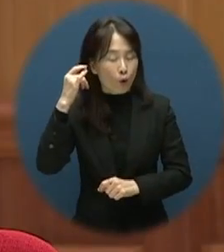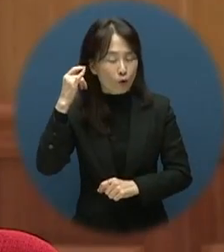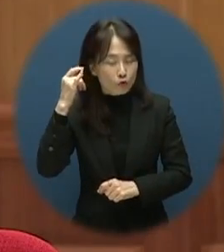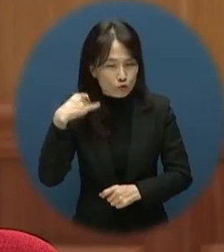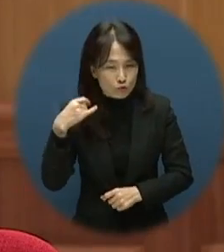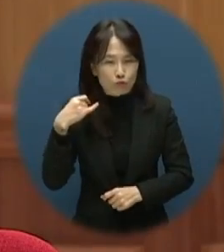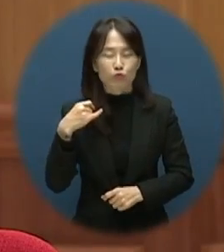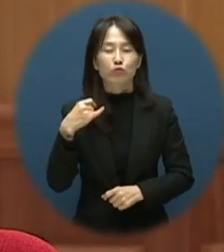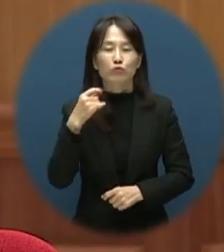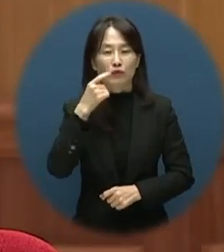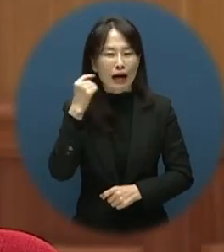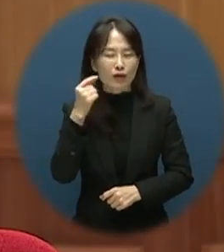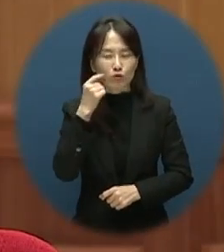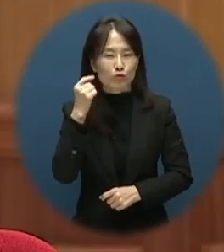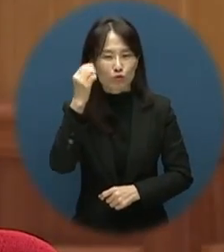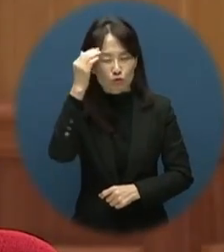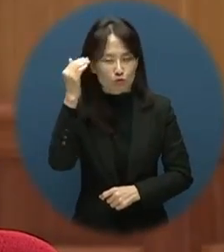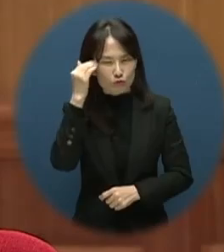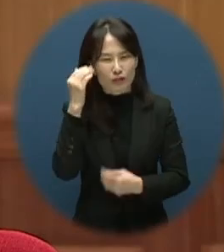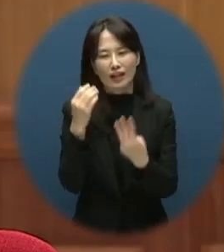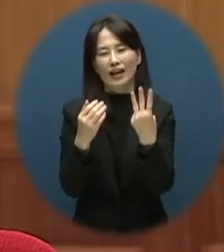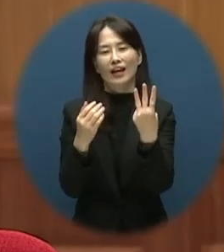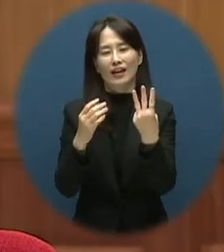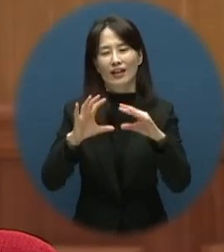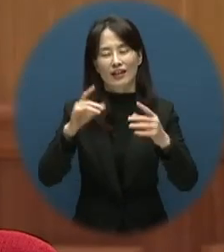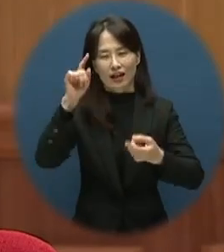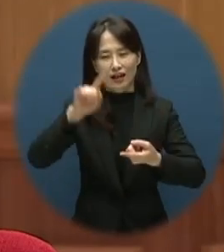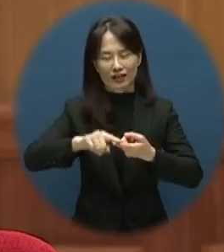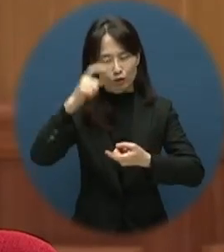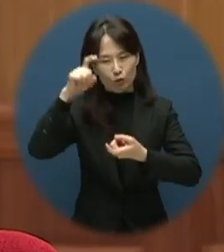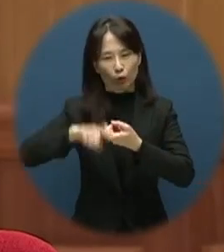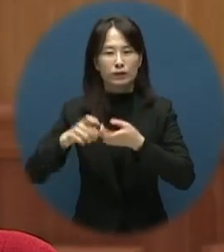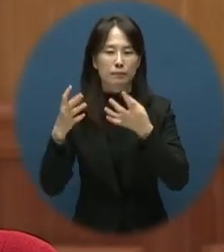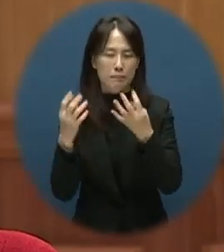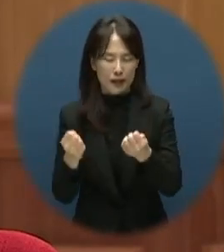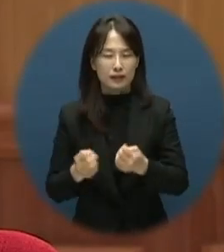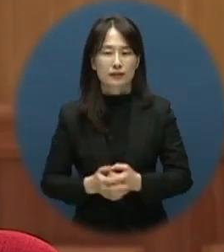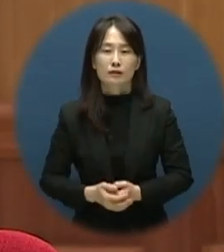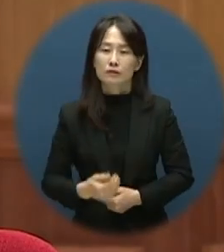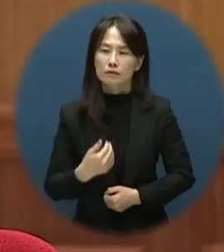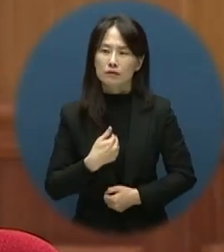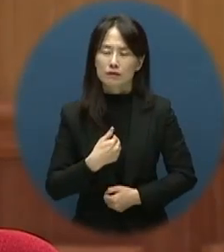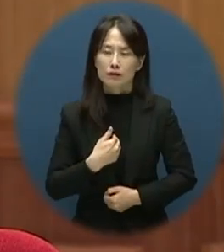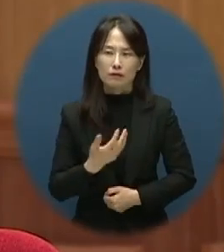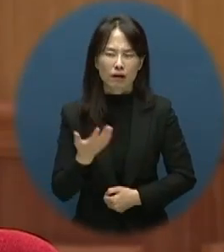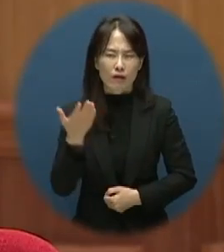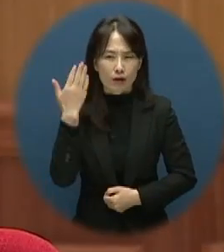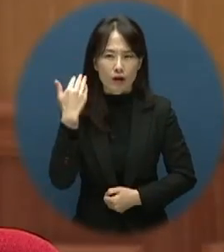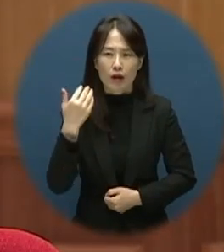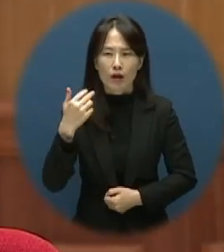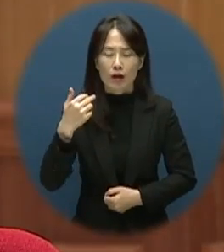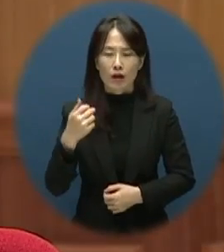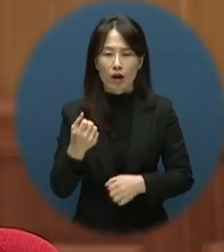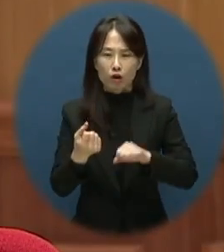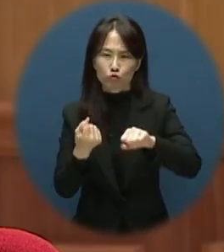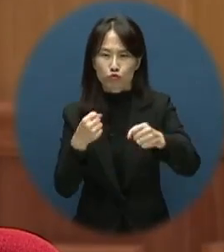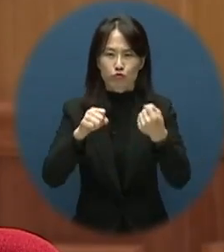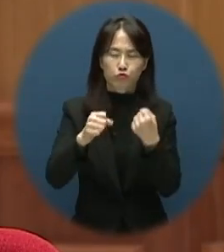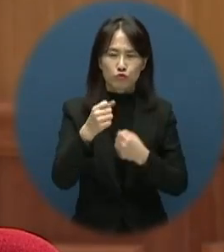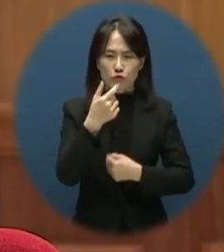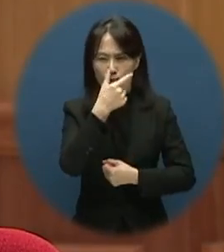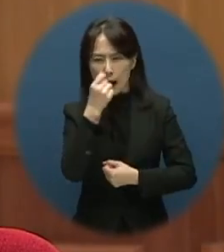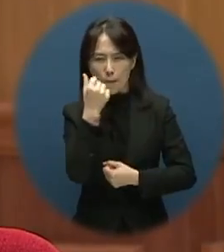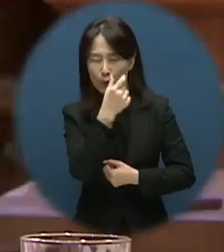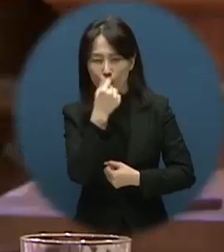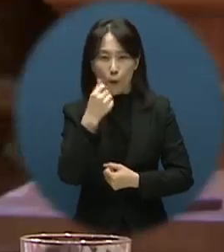한중일. 왜냐면은 뭐 어릴 때 사실 우리 자라났을 때 네. 자랄 때 그 쿵푸 그